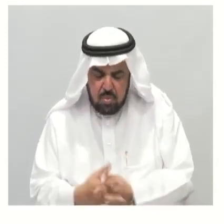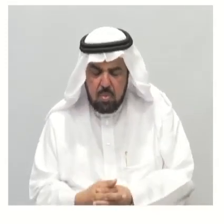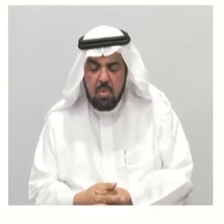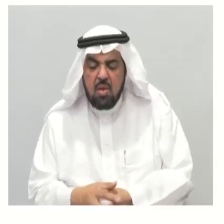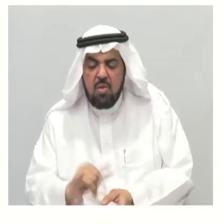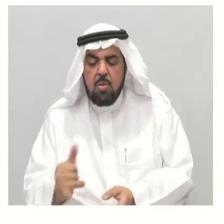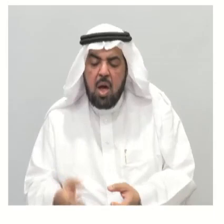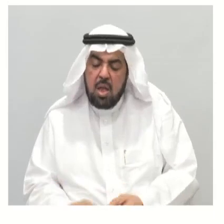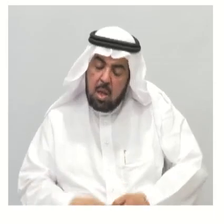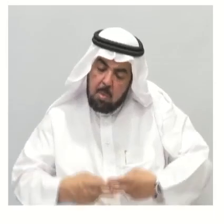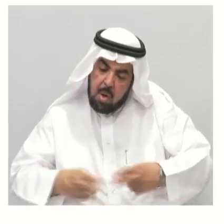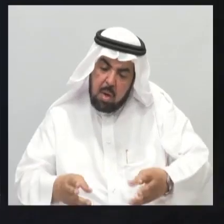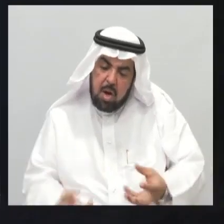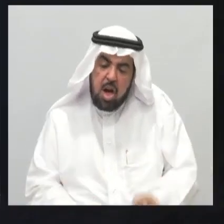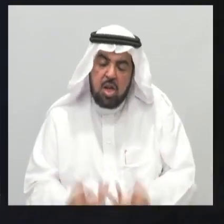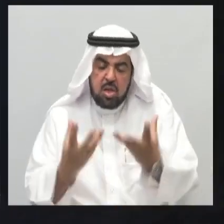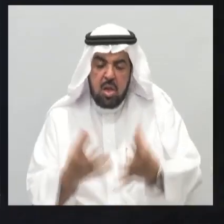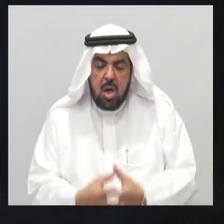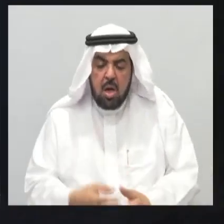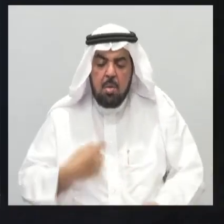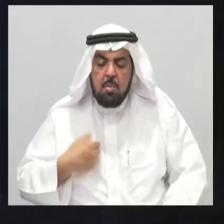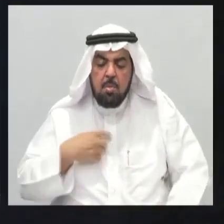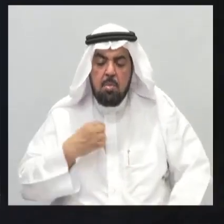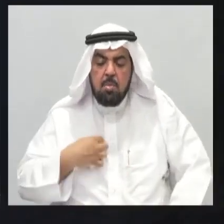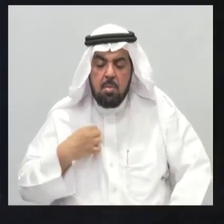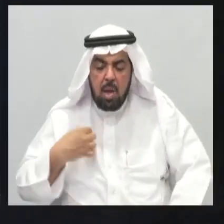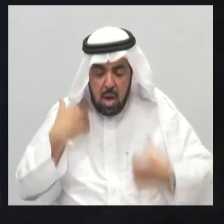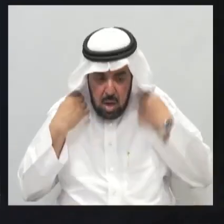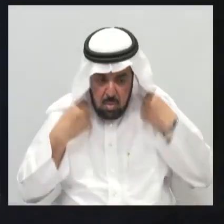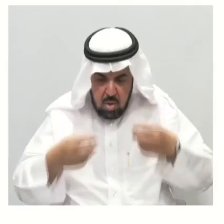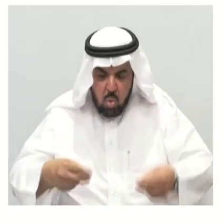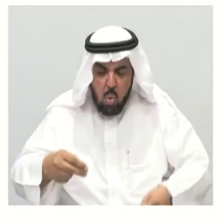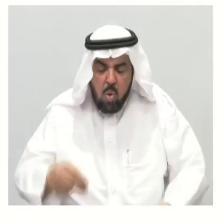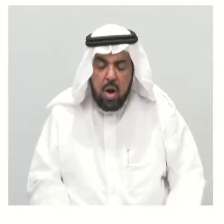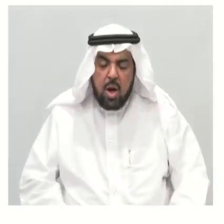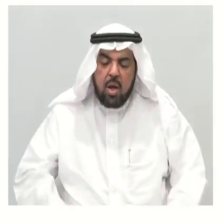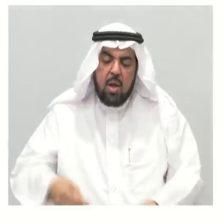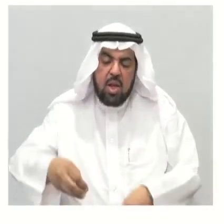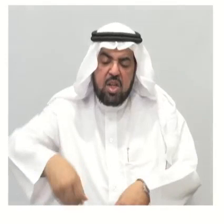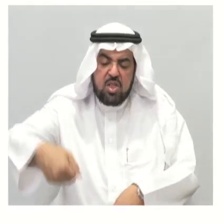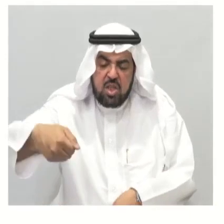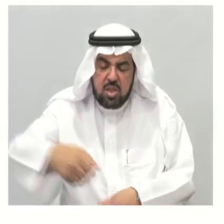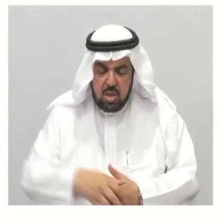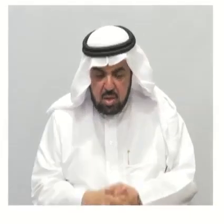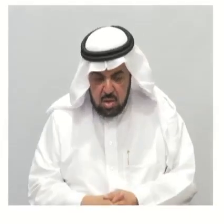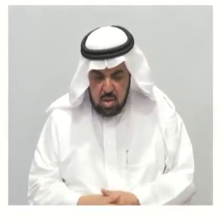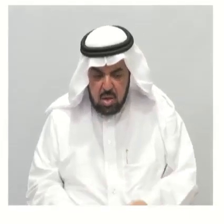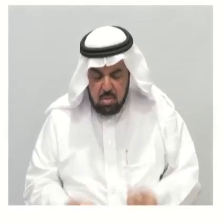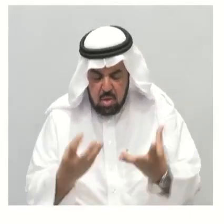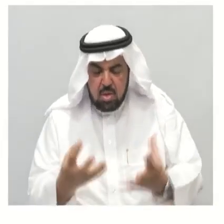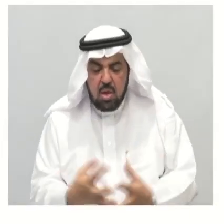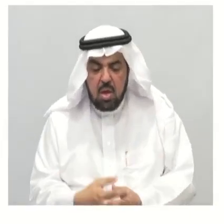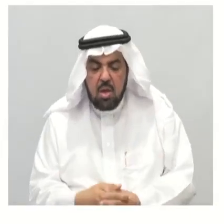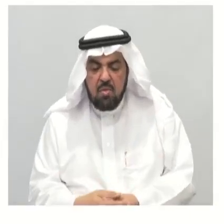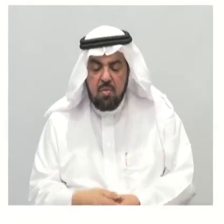قابلة للاشتعال، مثلاً ملابس، أكياس، أوراق وهكذا. إذن مادة قابلة للاشتعال